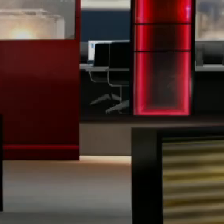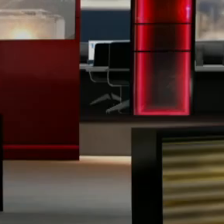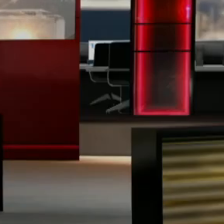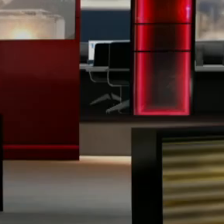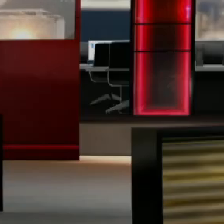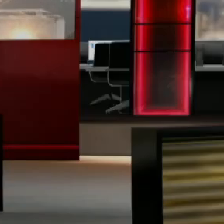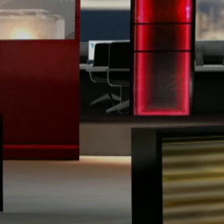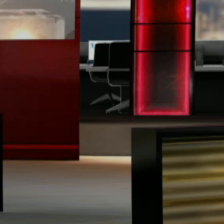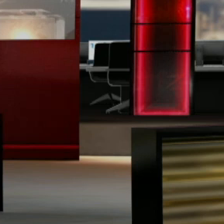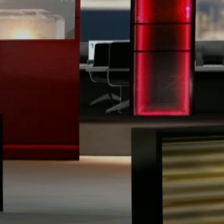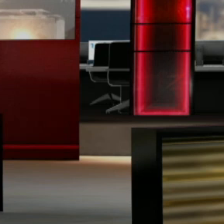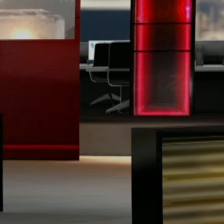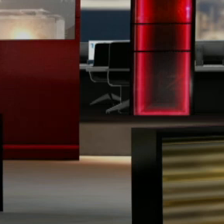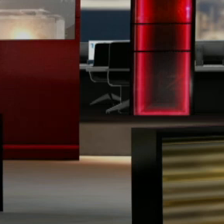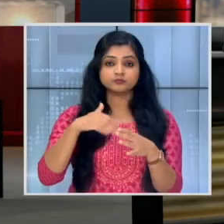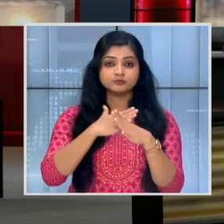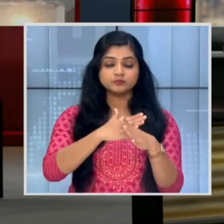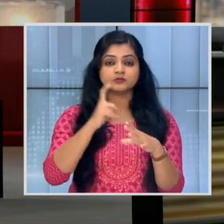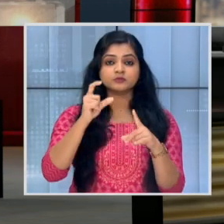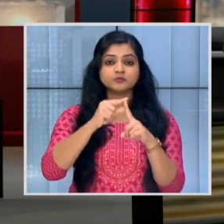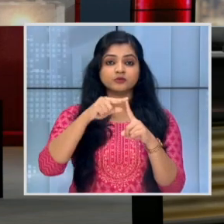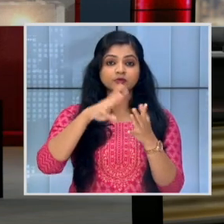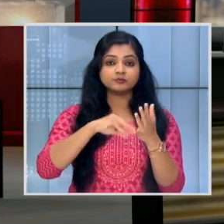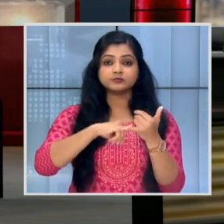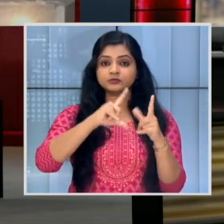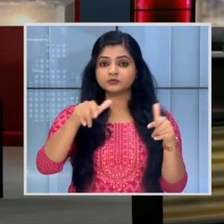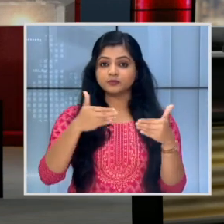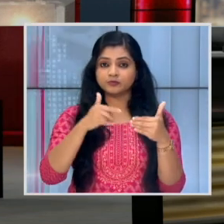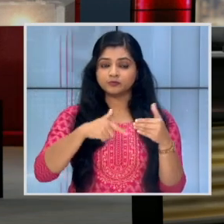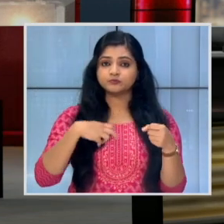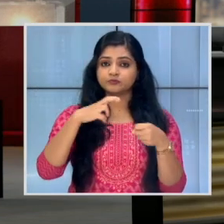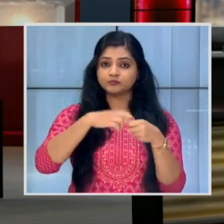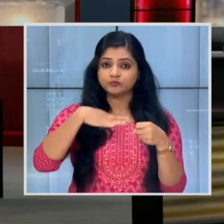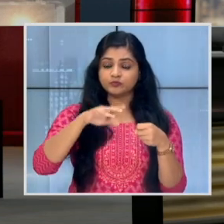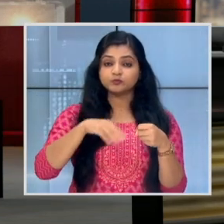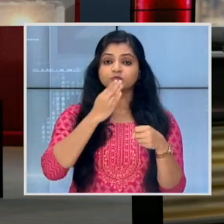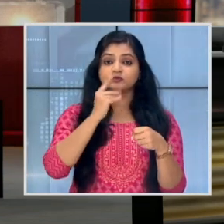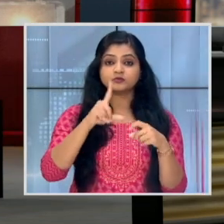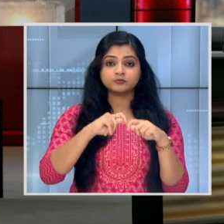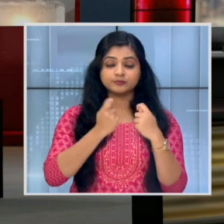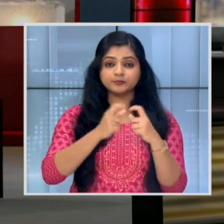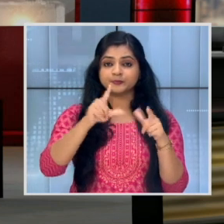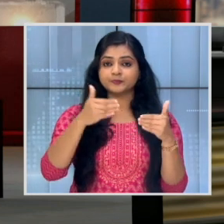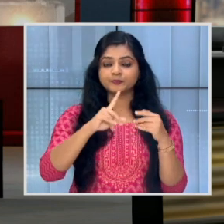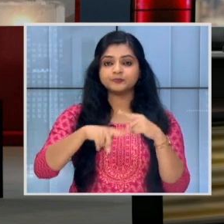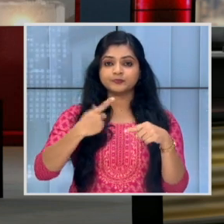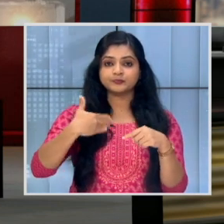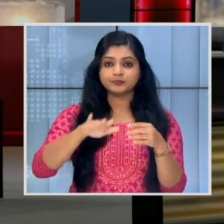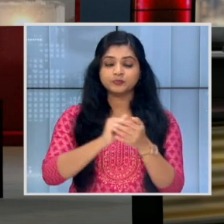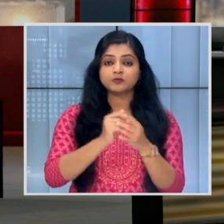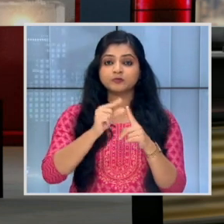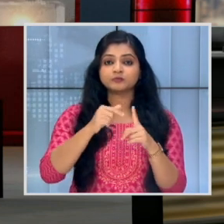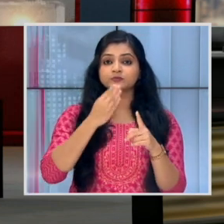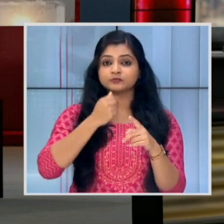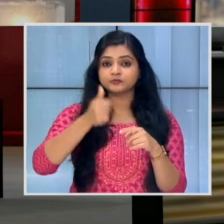മറ്റു വാർത്തയിലേക്ക്. ഏക സിവിൽ കോഡിനെതിരെ CPIM നടത്തുന്ന സെമിനാറിൽ പങ്കെടുക്കണമോ എന്ന് തീരുമാനിക്കാൻ മുസ്ലിം ലീഗ് യോഗം നാളെ. പാണക്കാട് സയ്യിദ് സാദിഖ് അലി ശിഹാബ്